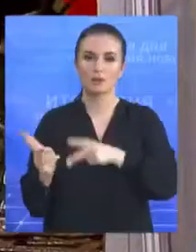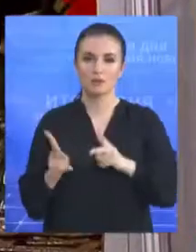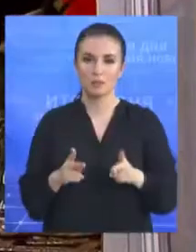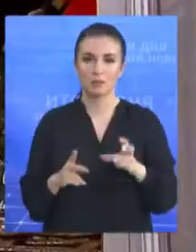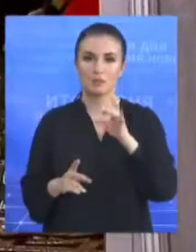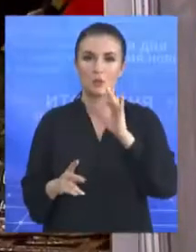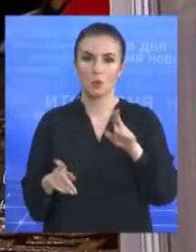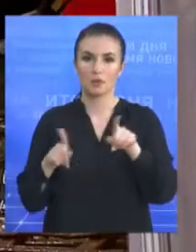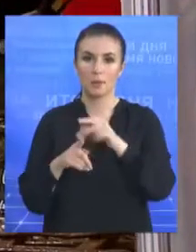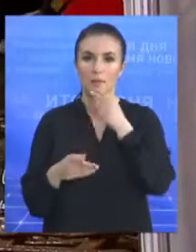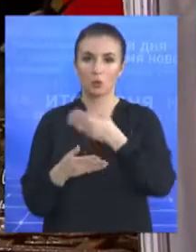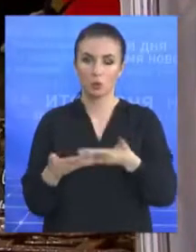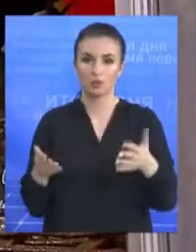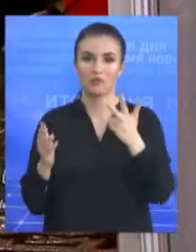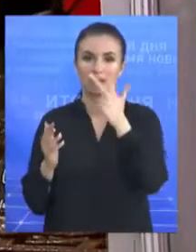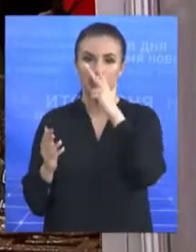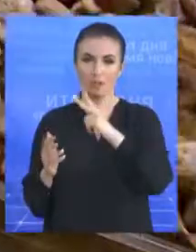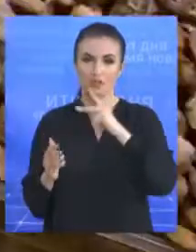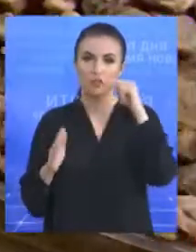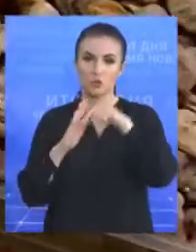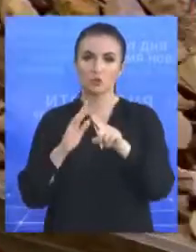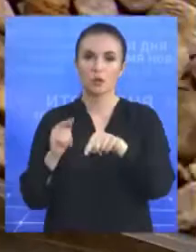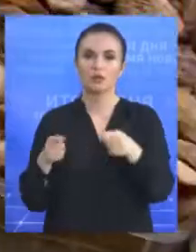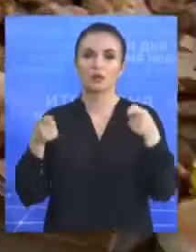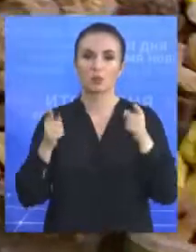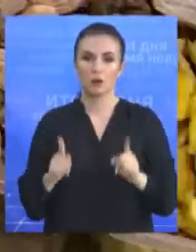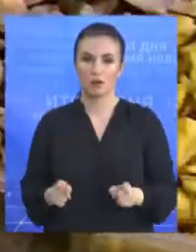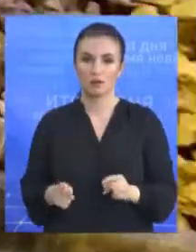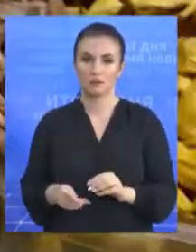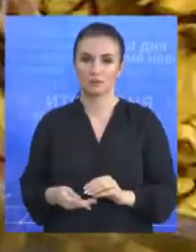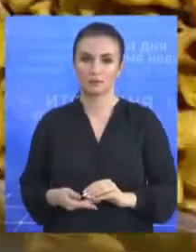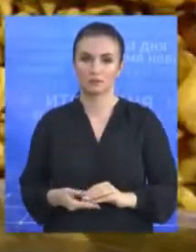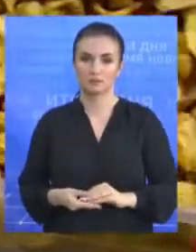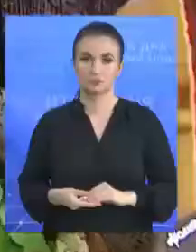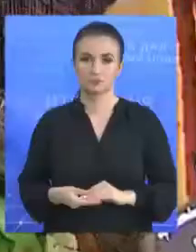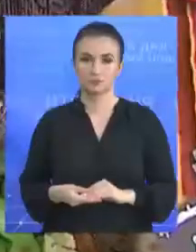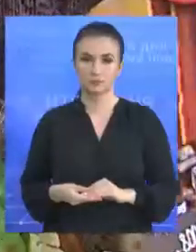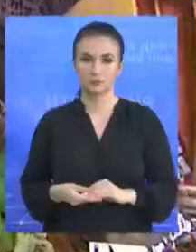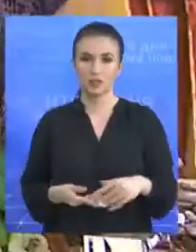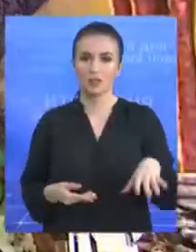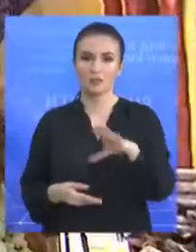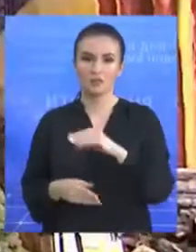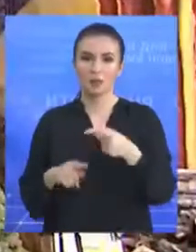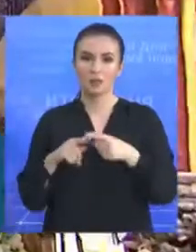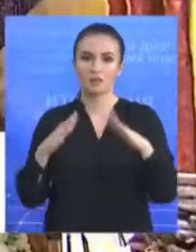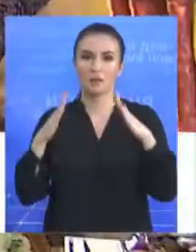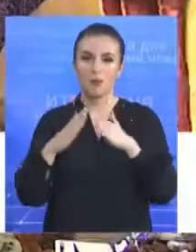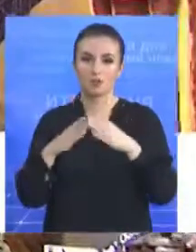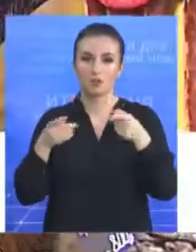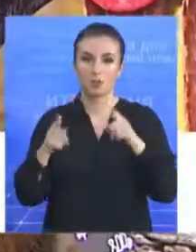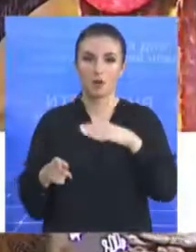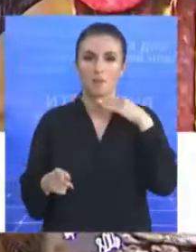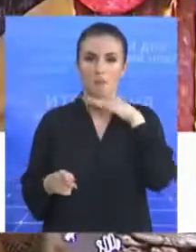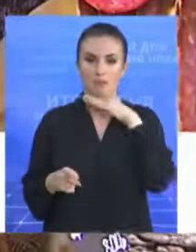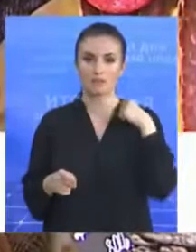рецептам. Срок годности таких продуктов – 3 месяца, а значит, что они натуральные. Это все домашнее натуральное